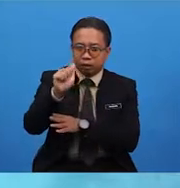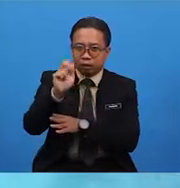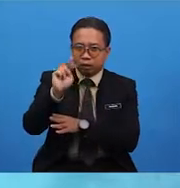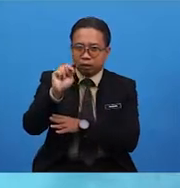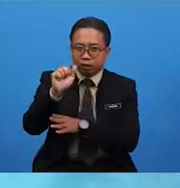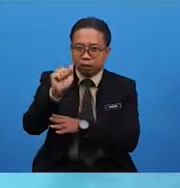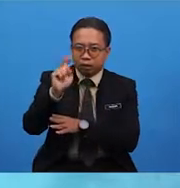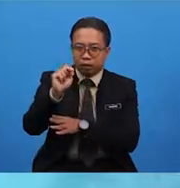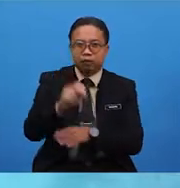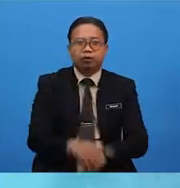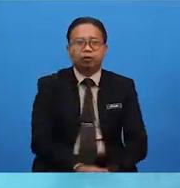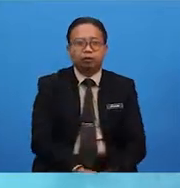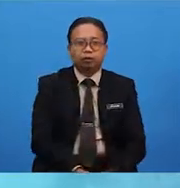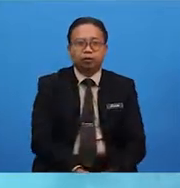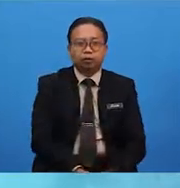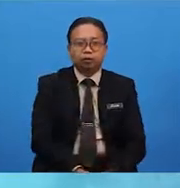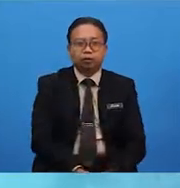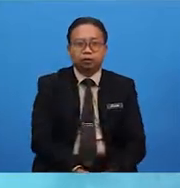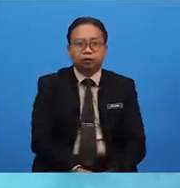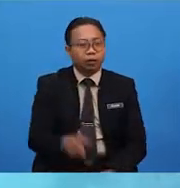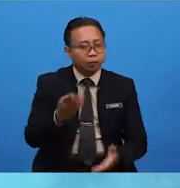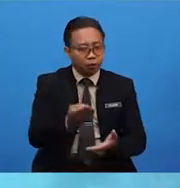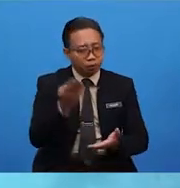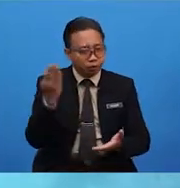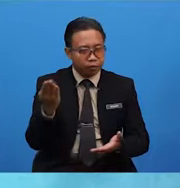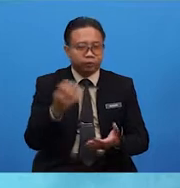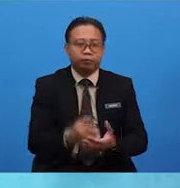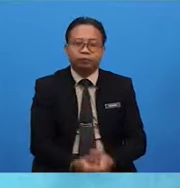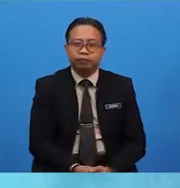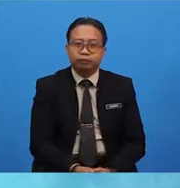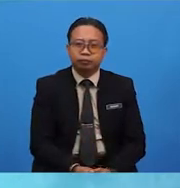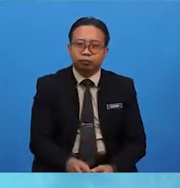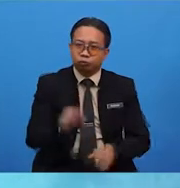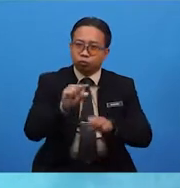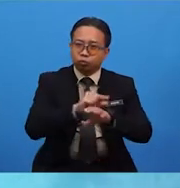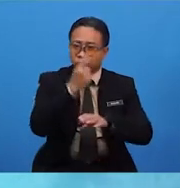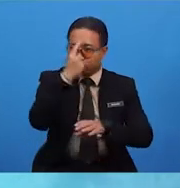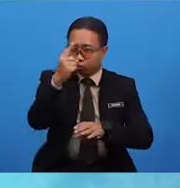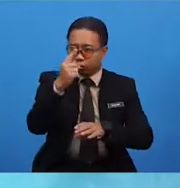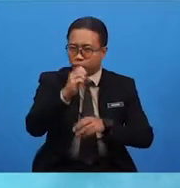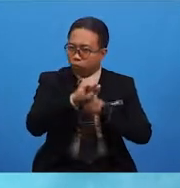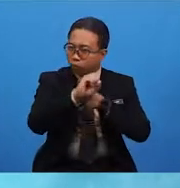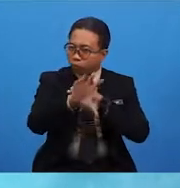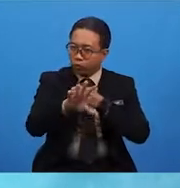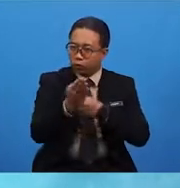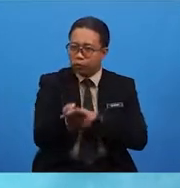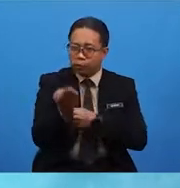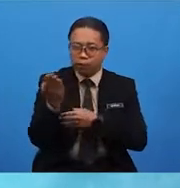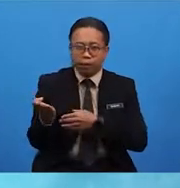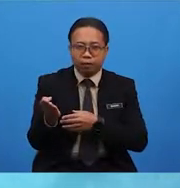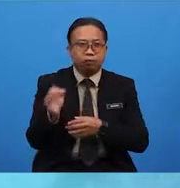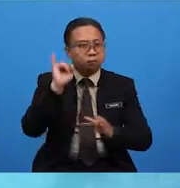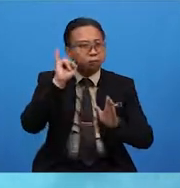ini juga dikenali sebagai ilustrasi produk digunakan untuk mempromosikan produk